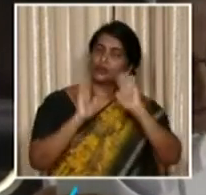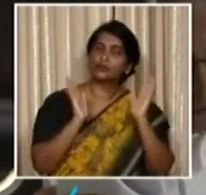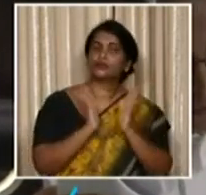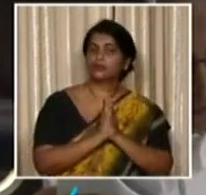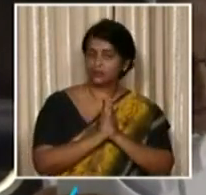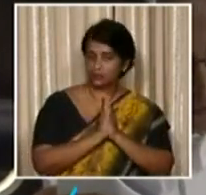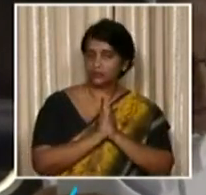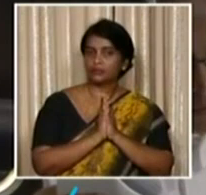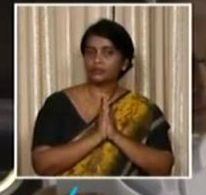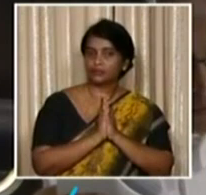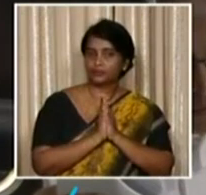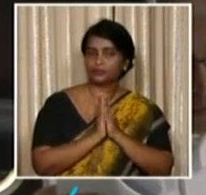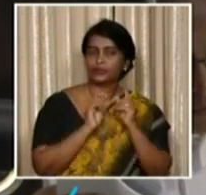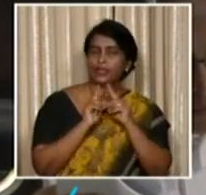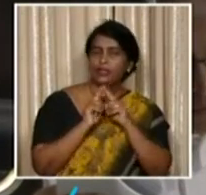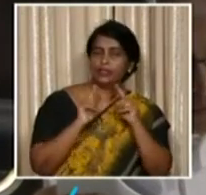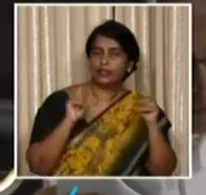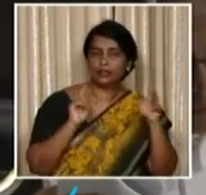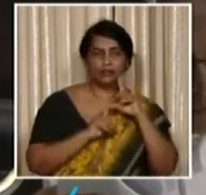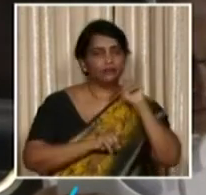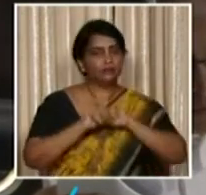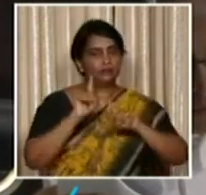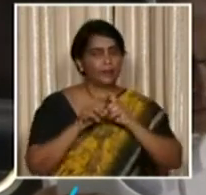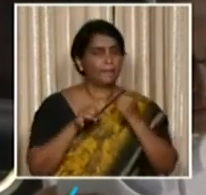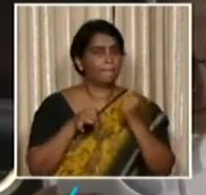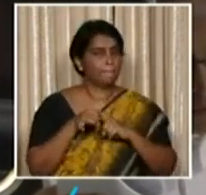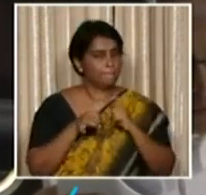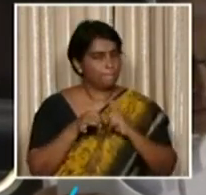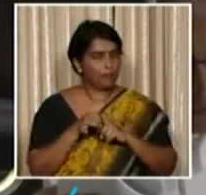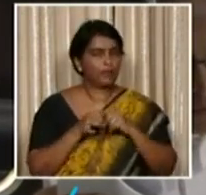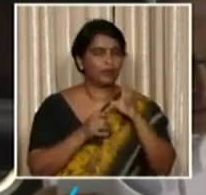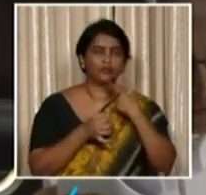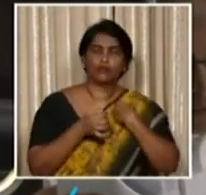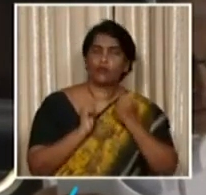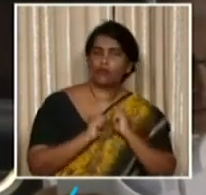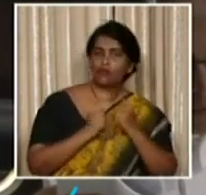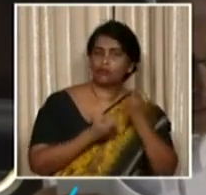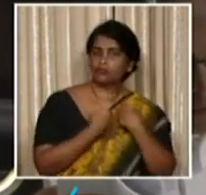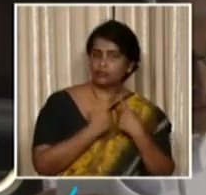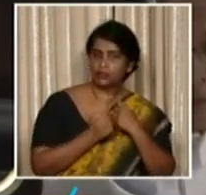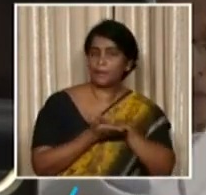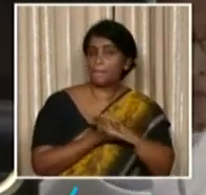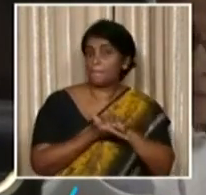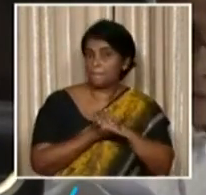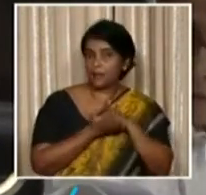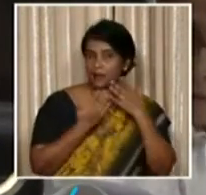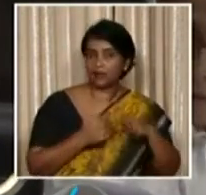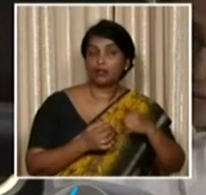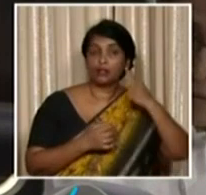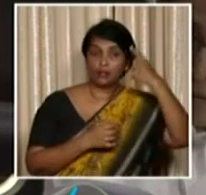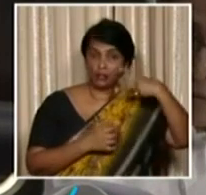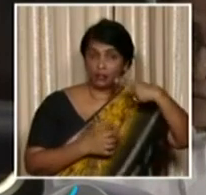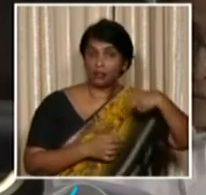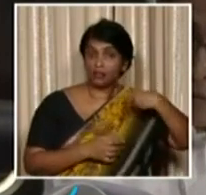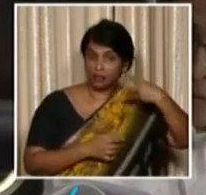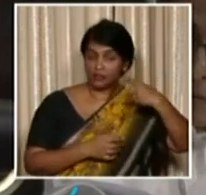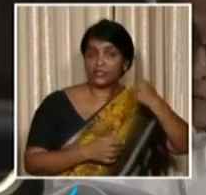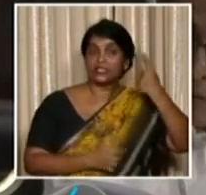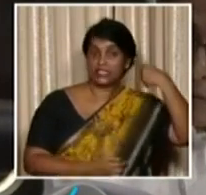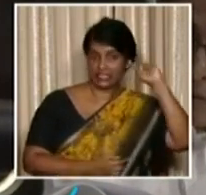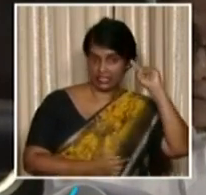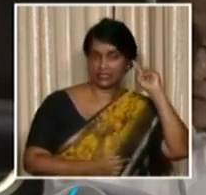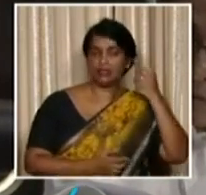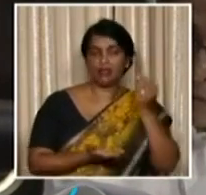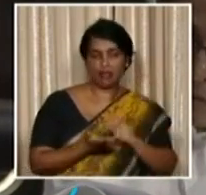සමග දීර්ඝව සාකච්ඡා කරා. ප්‍රශ්න ඔවුන්ට විමසලා ඔවුන්ගේ පැහැදිලි කිරීම අරගෙන දෙවැනි දවසේ නැවතත් ඊයේ